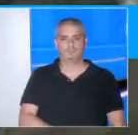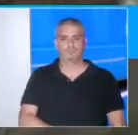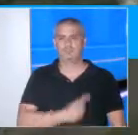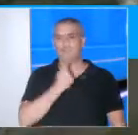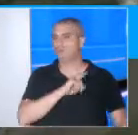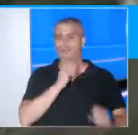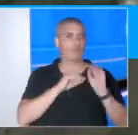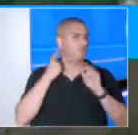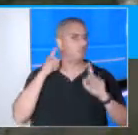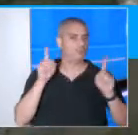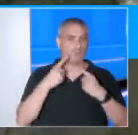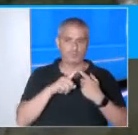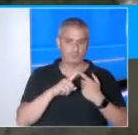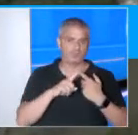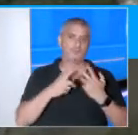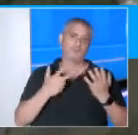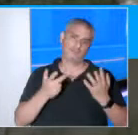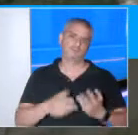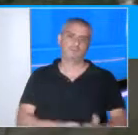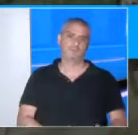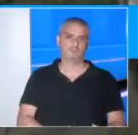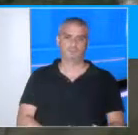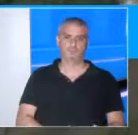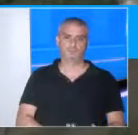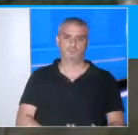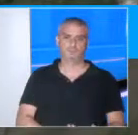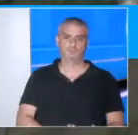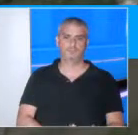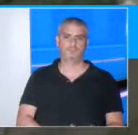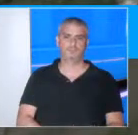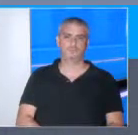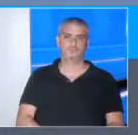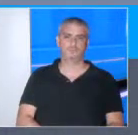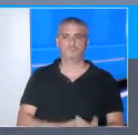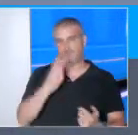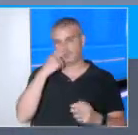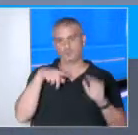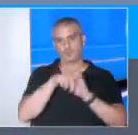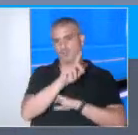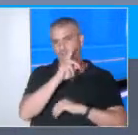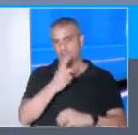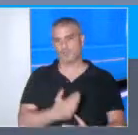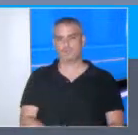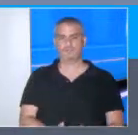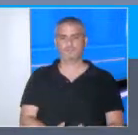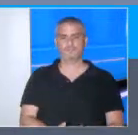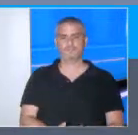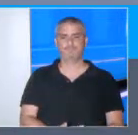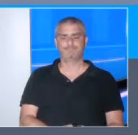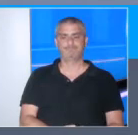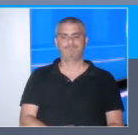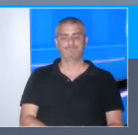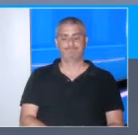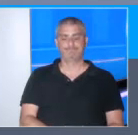מוזיקה ובידור וכדומה, לא מקובל עליהם, הם ינסו לברוח מאפגניסטן או שהם יסבלו מאוד מאוד